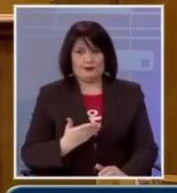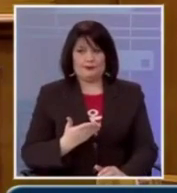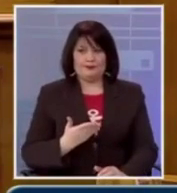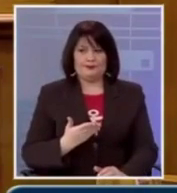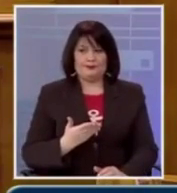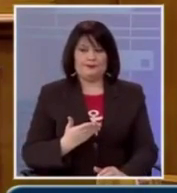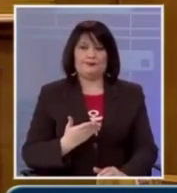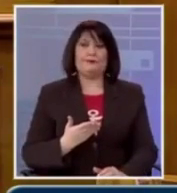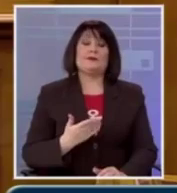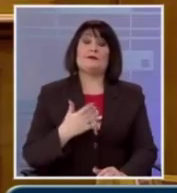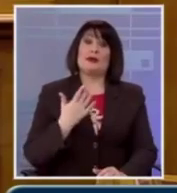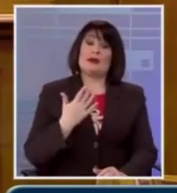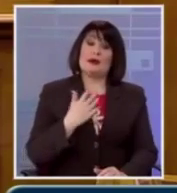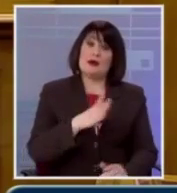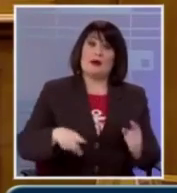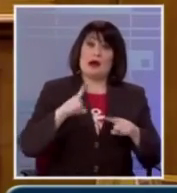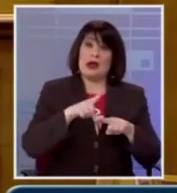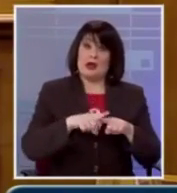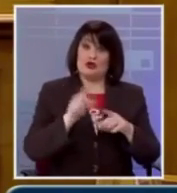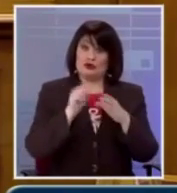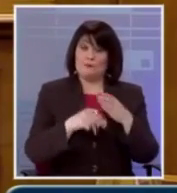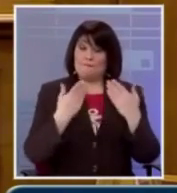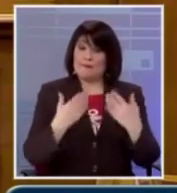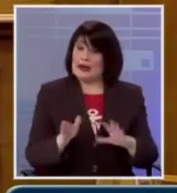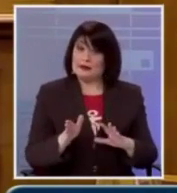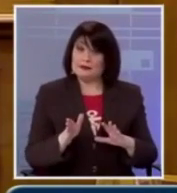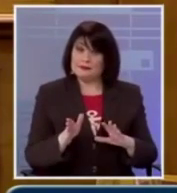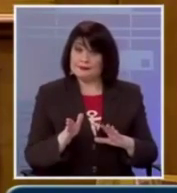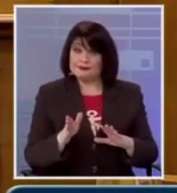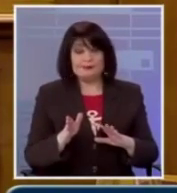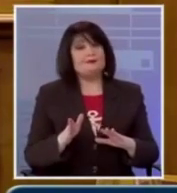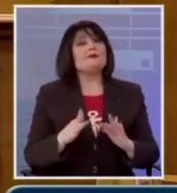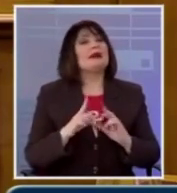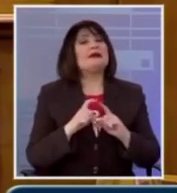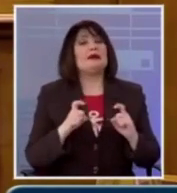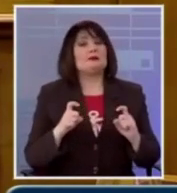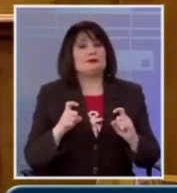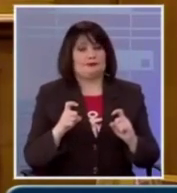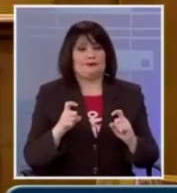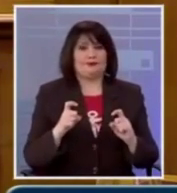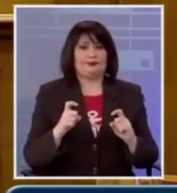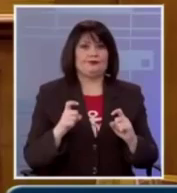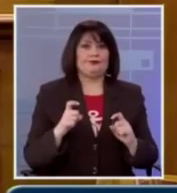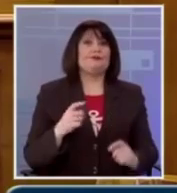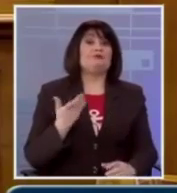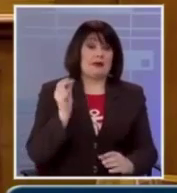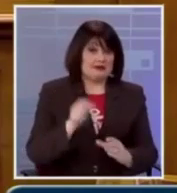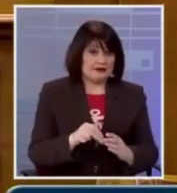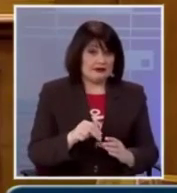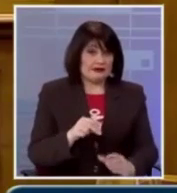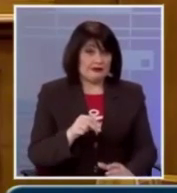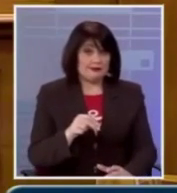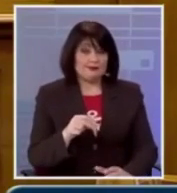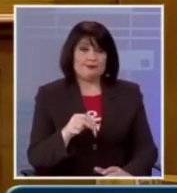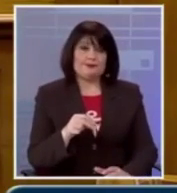Αυτό που ψήφισε ο ελληνικός λαός είναι αυτό